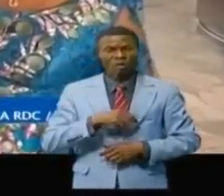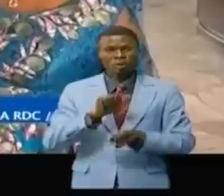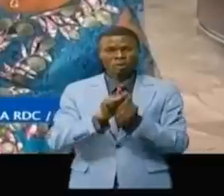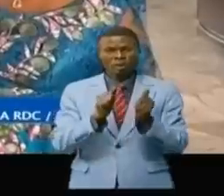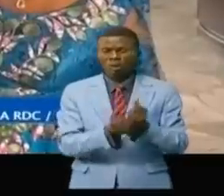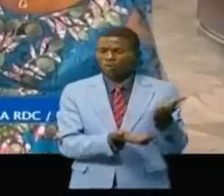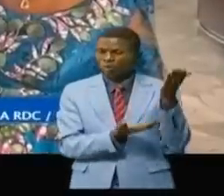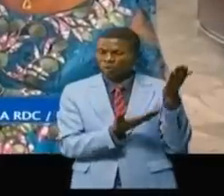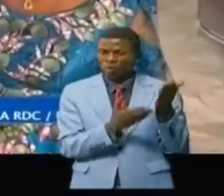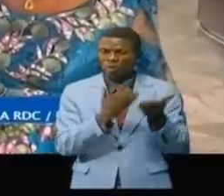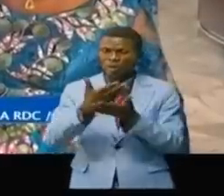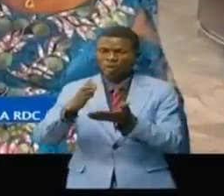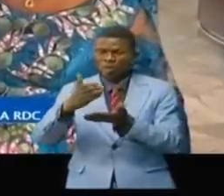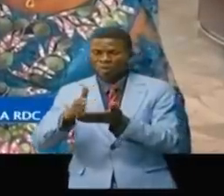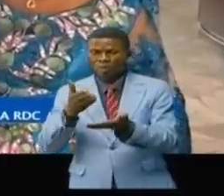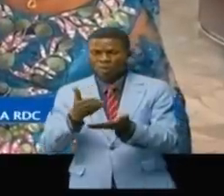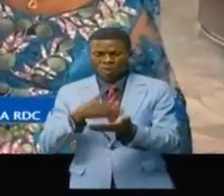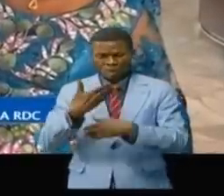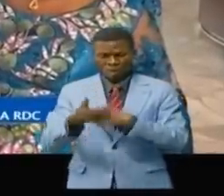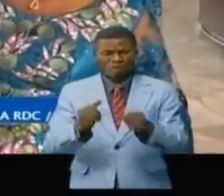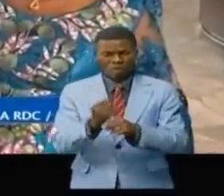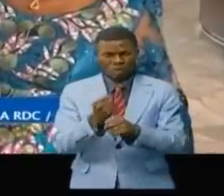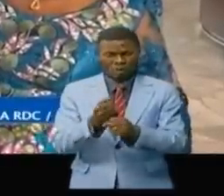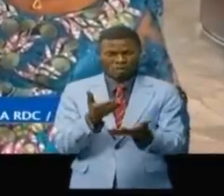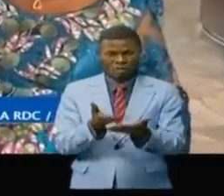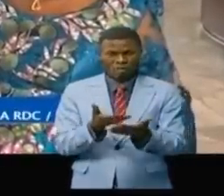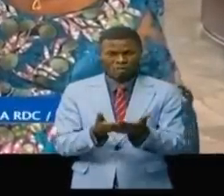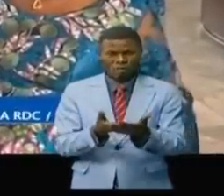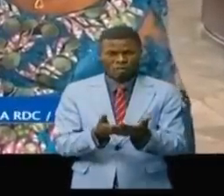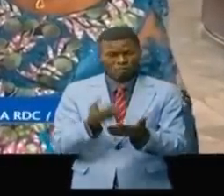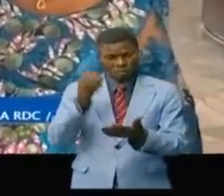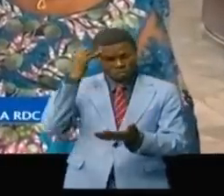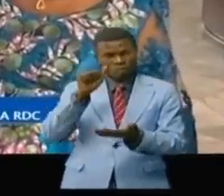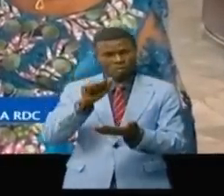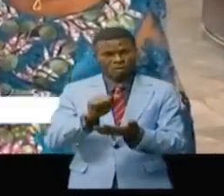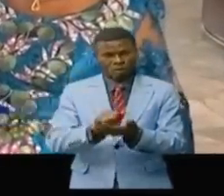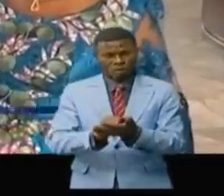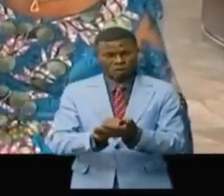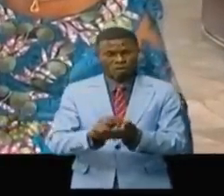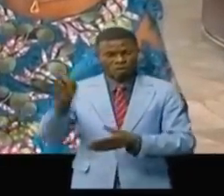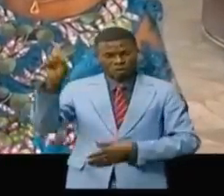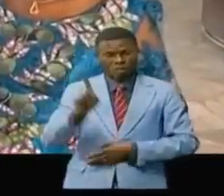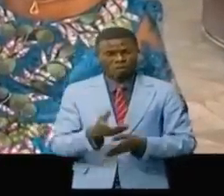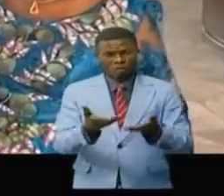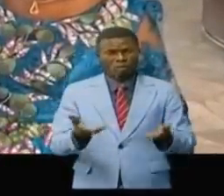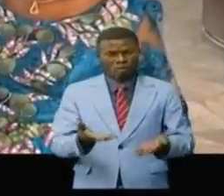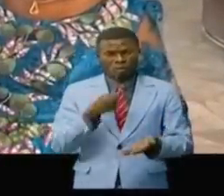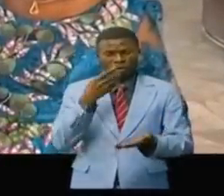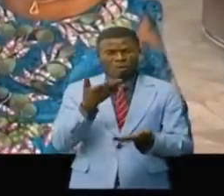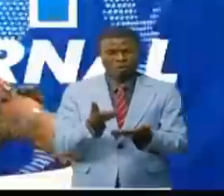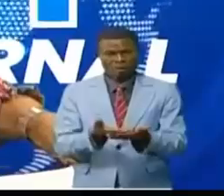aussi notre partage à faire. Et c'est ça qui était aussi question.